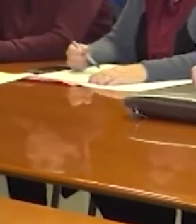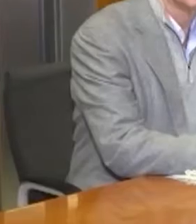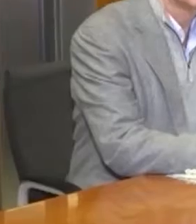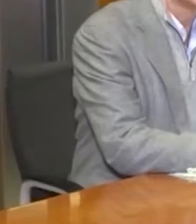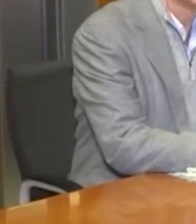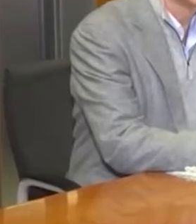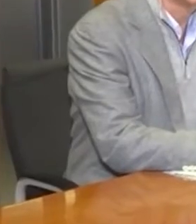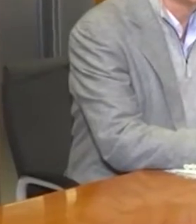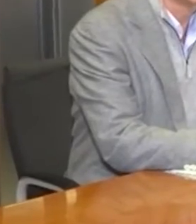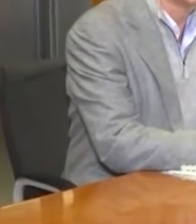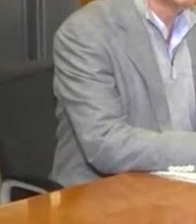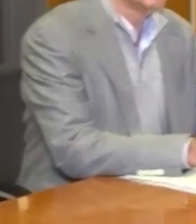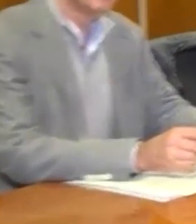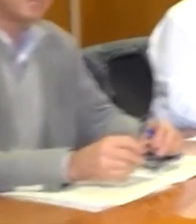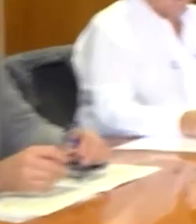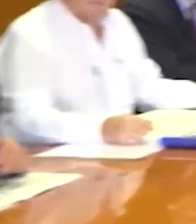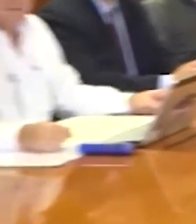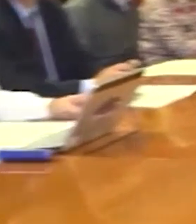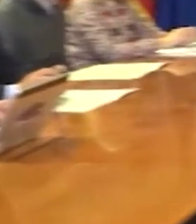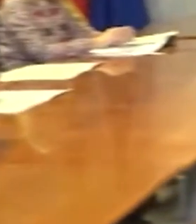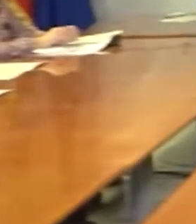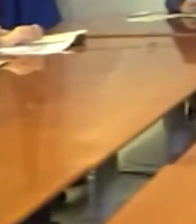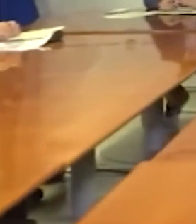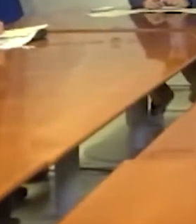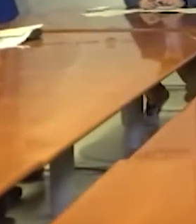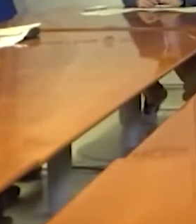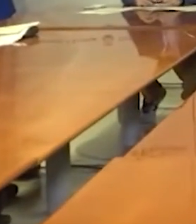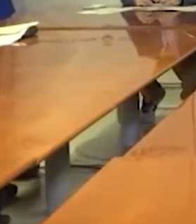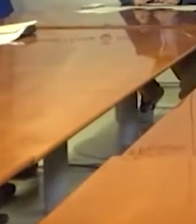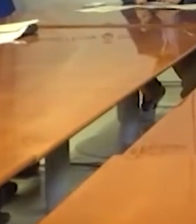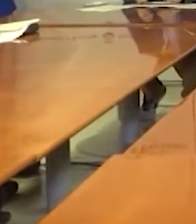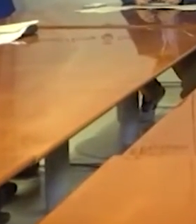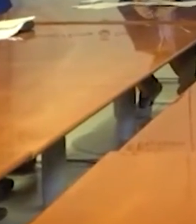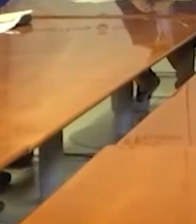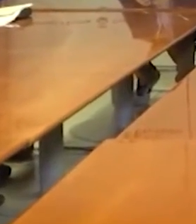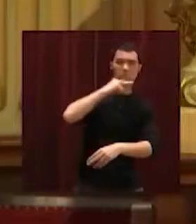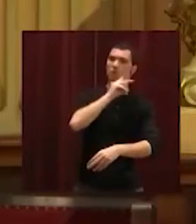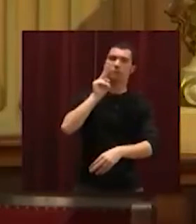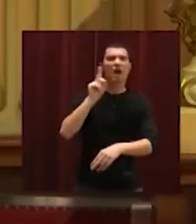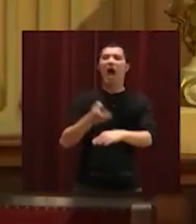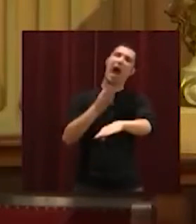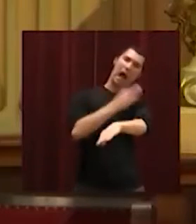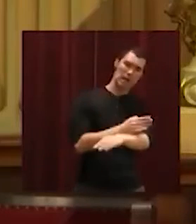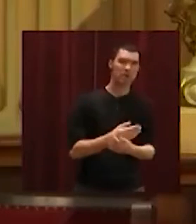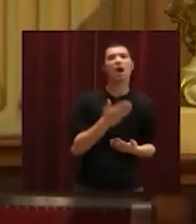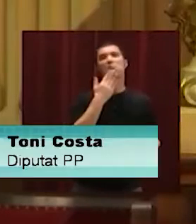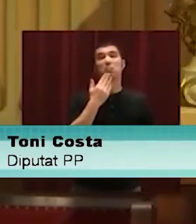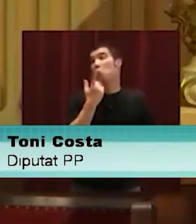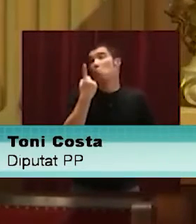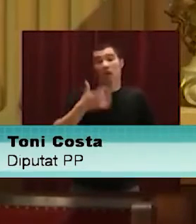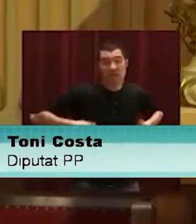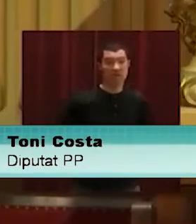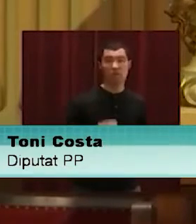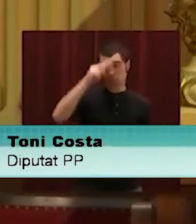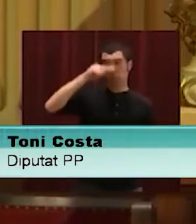suposaria un augment en els impostos que un hauria de pagar si volgués vendre's bé heretat mentre donant fos viu. Per exemple, si un fill rep de